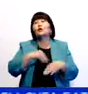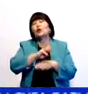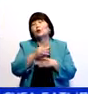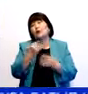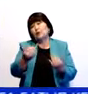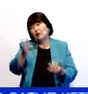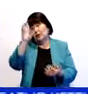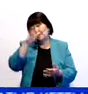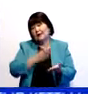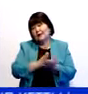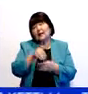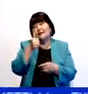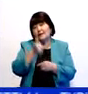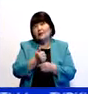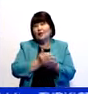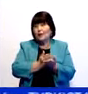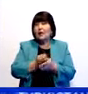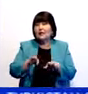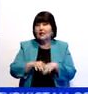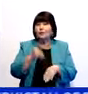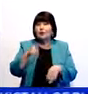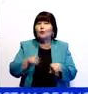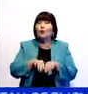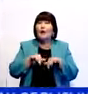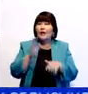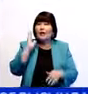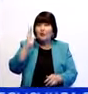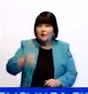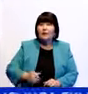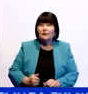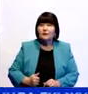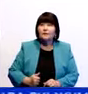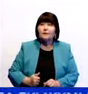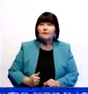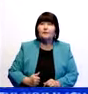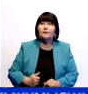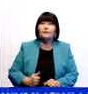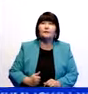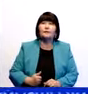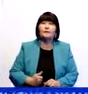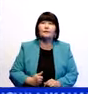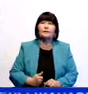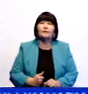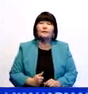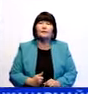бұл мемлекеттік саясаттың негізгі бағыттарының бірі болып қала бермек. Бекзат Есқалиев, Сырым Өтегенов, Досхан Сәтбай, Қызылорда телеарнасы.